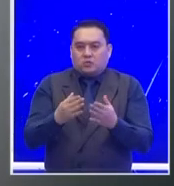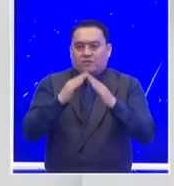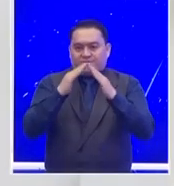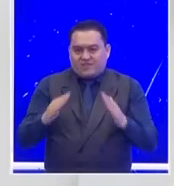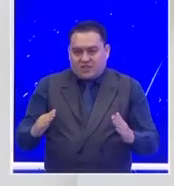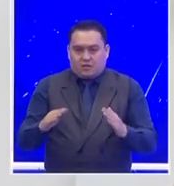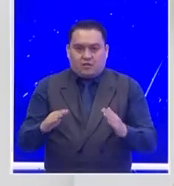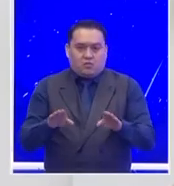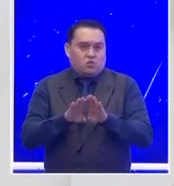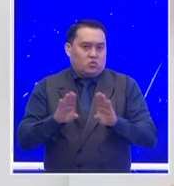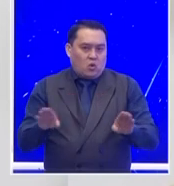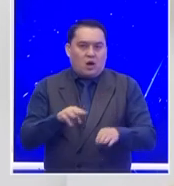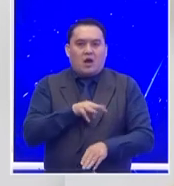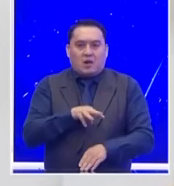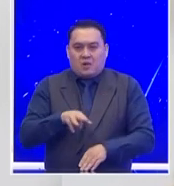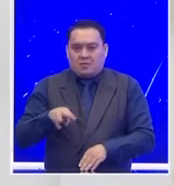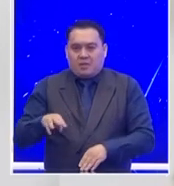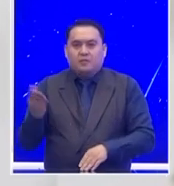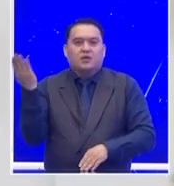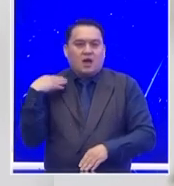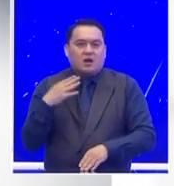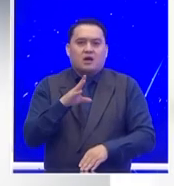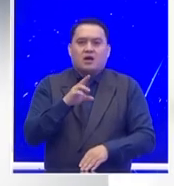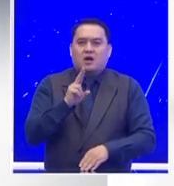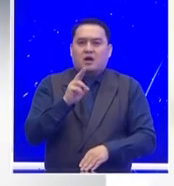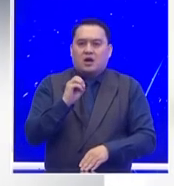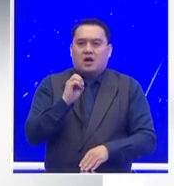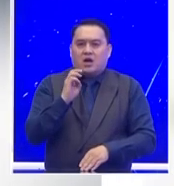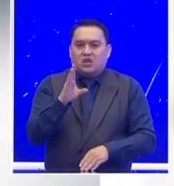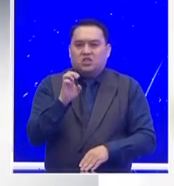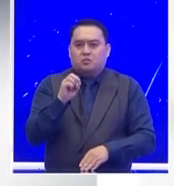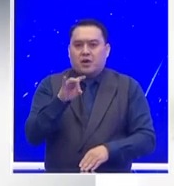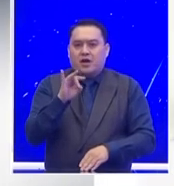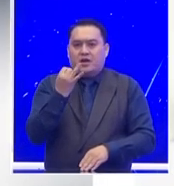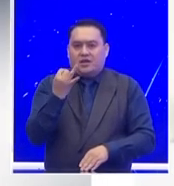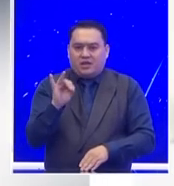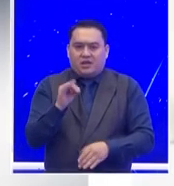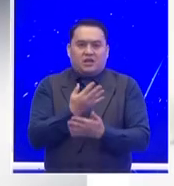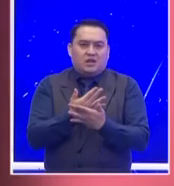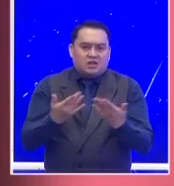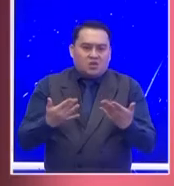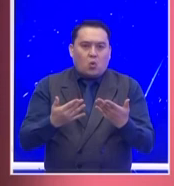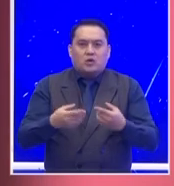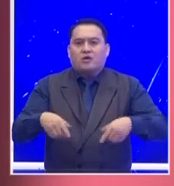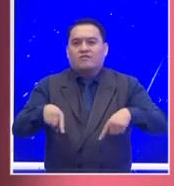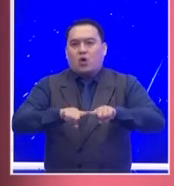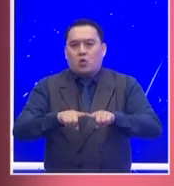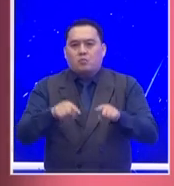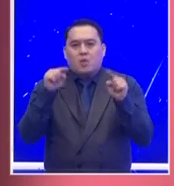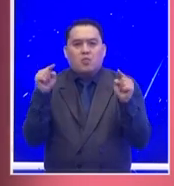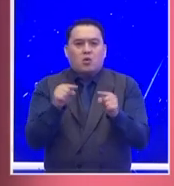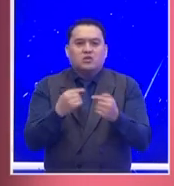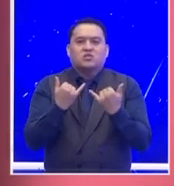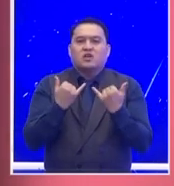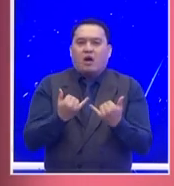финансовая пирамида, ровно такая же, как была МММ, Кэшбэри или различные жилищные и круизные кооперативы, популярные